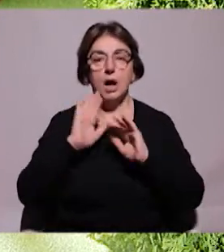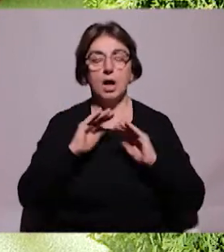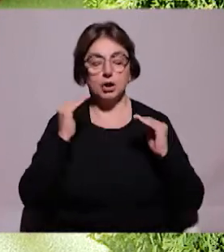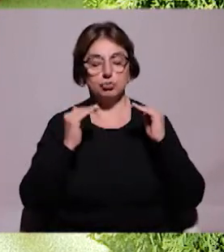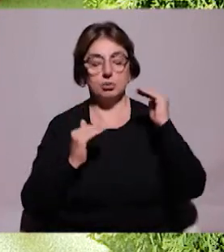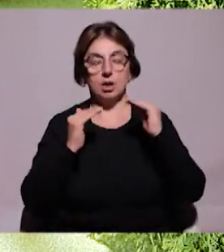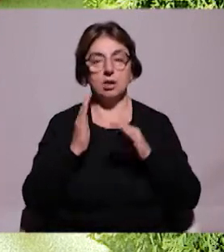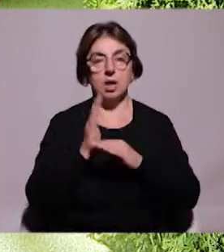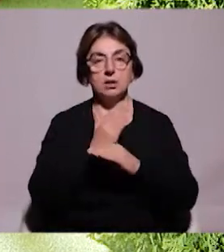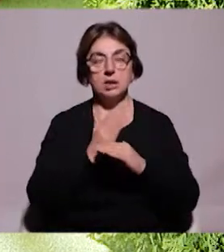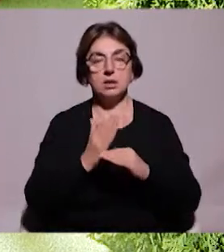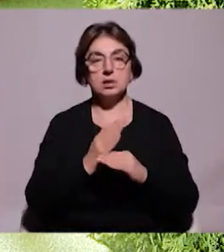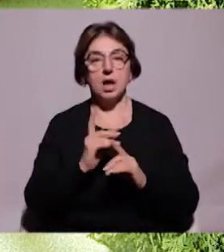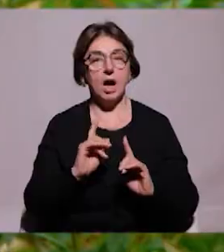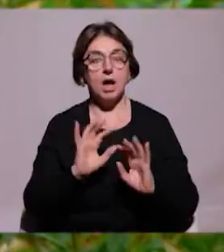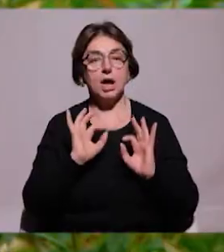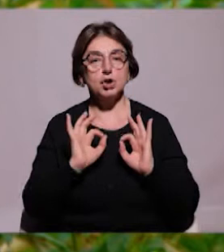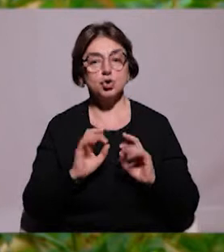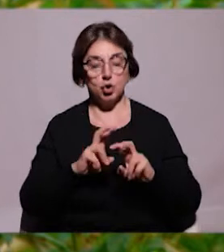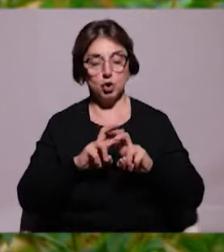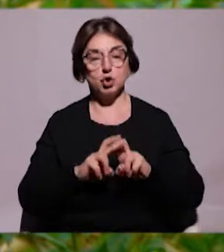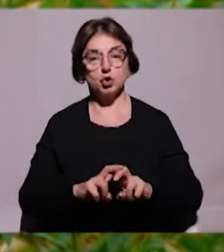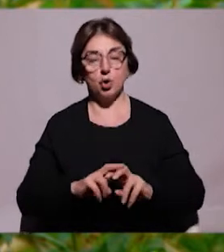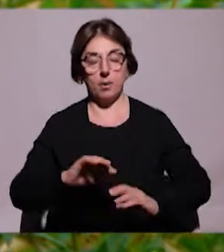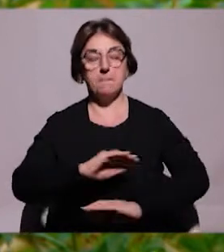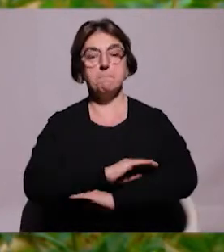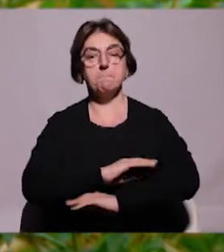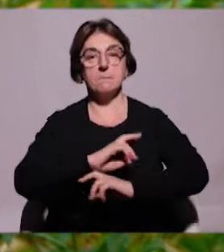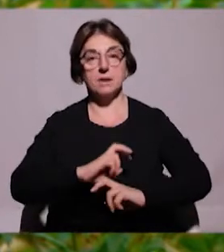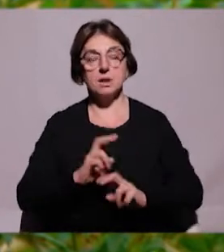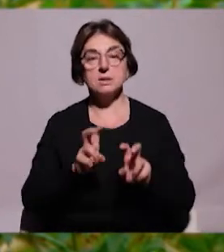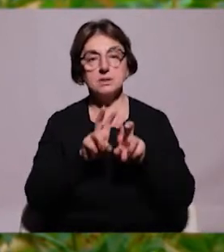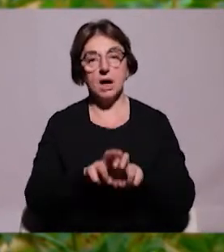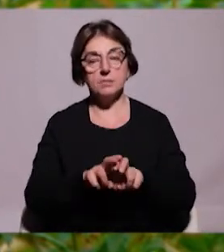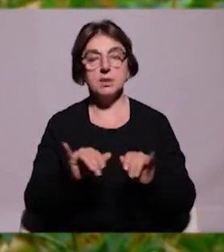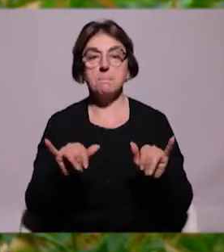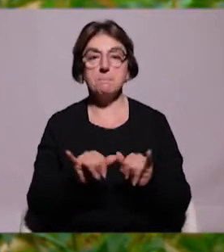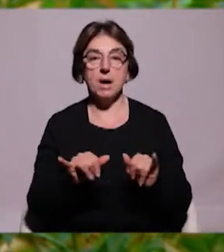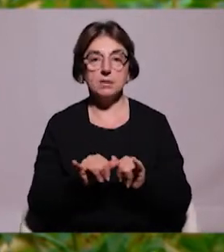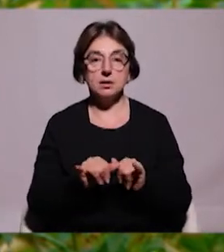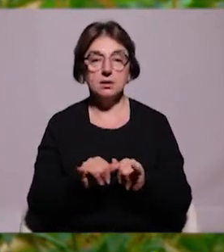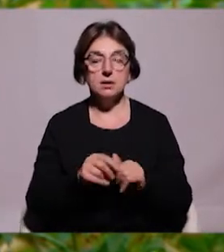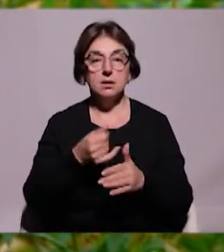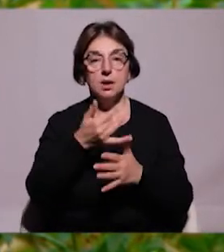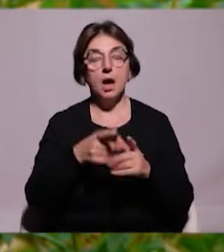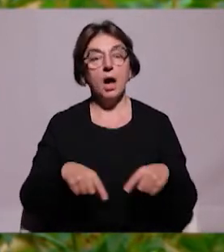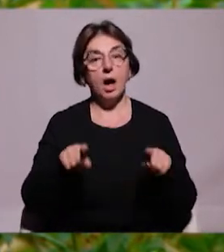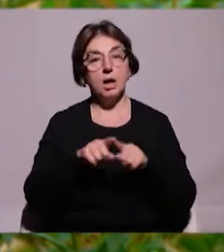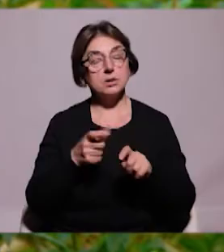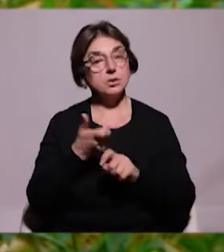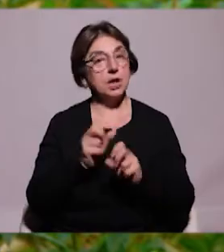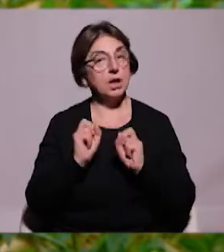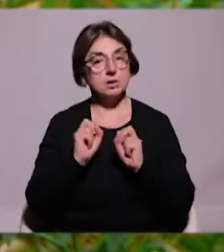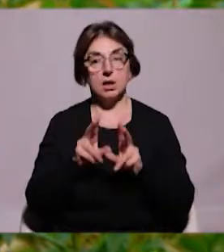არათანაბარი გადანაწილება, არასწორი ჯდომა მერხთან, სკამზე, მაგიდასთან, ასევე დიდ